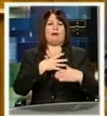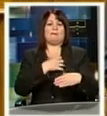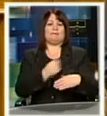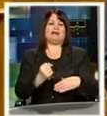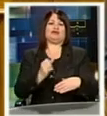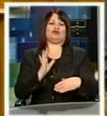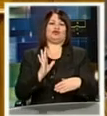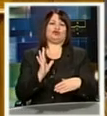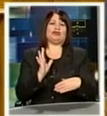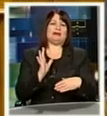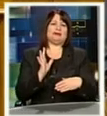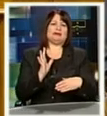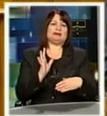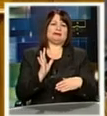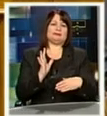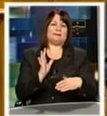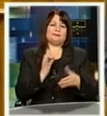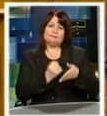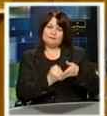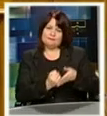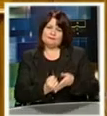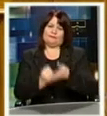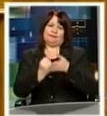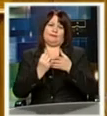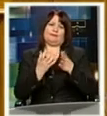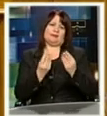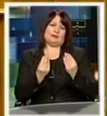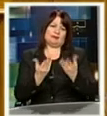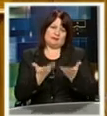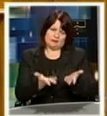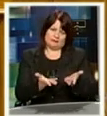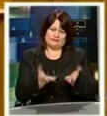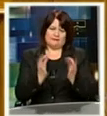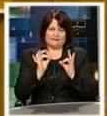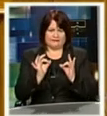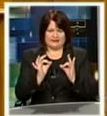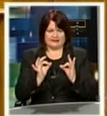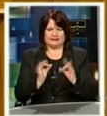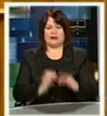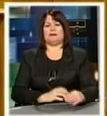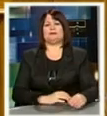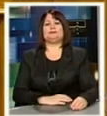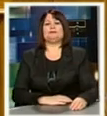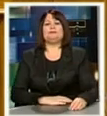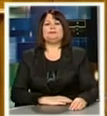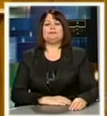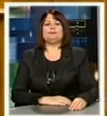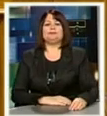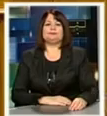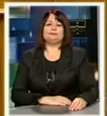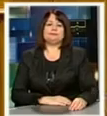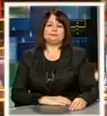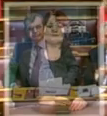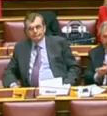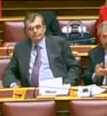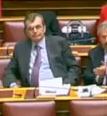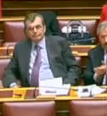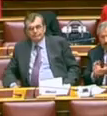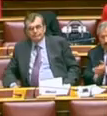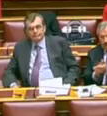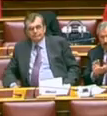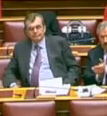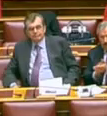κυβέρνηση και θα στηρίξουμε ολόκληρα το έργο της το επόμενο διάστημα. Σας ευχαριστώ.